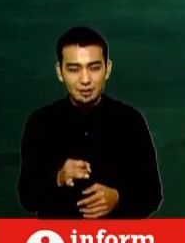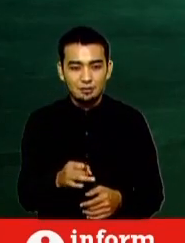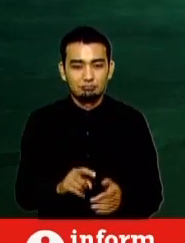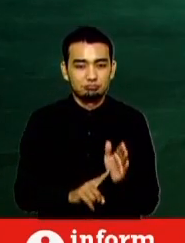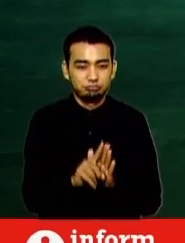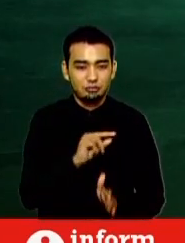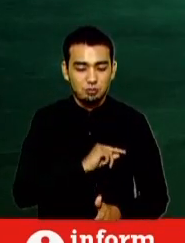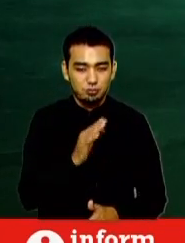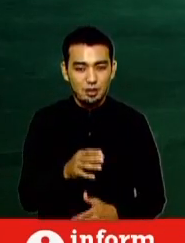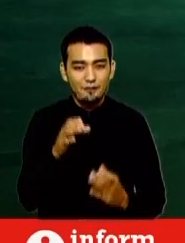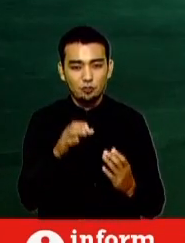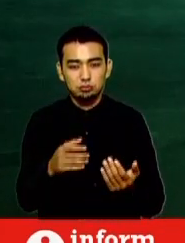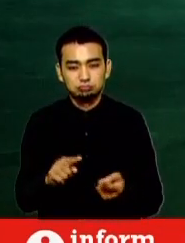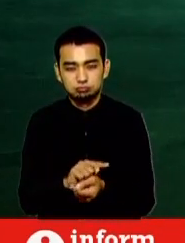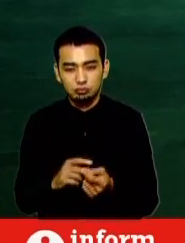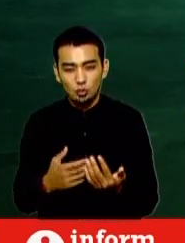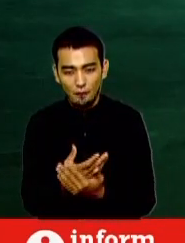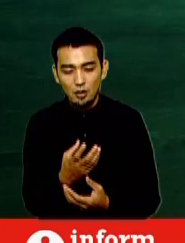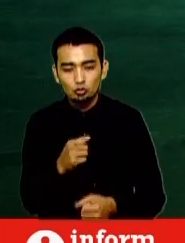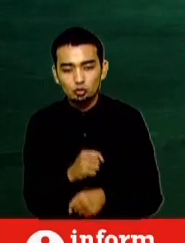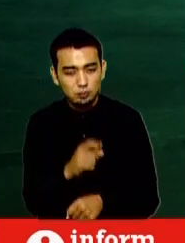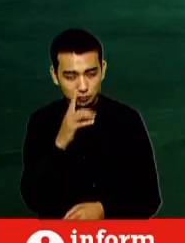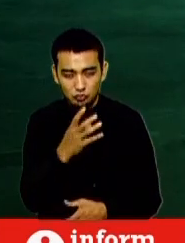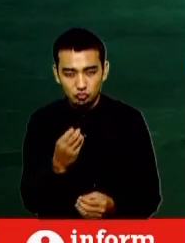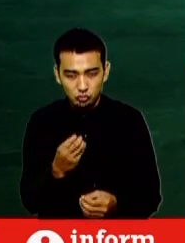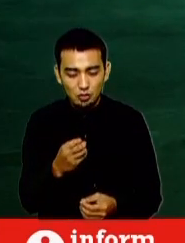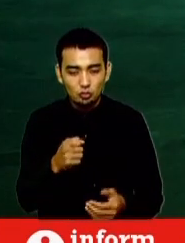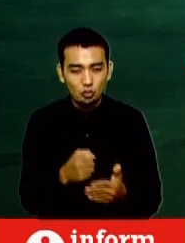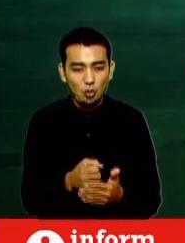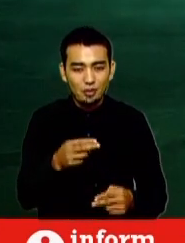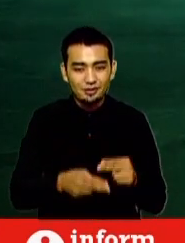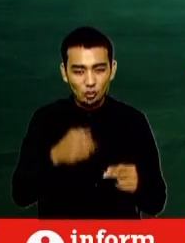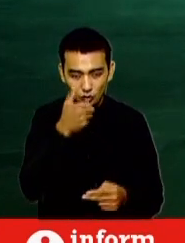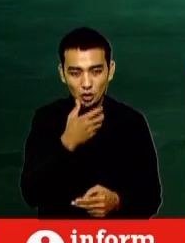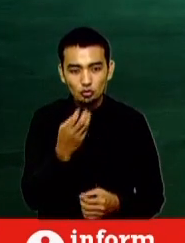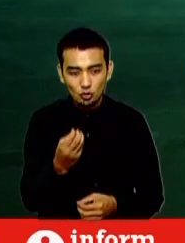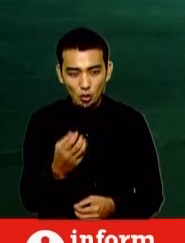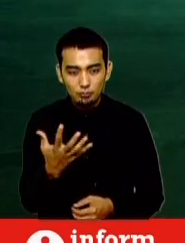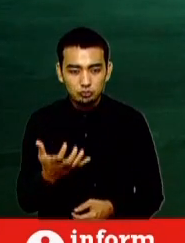шықпақ. Ал автобустарды жаңарту қалада мұнымен тоқтап қалмайды. Жыл соңына дейін мегаполиске тағы да